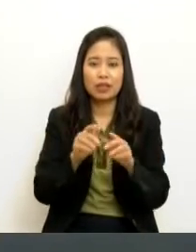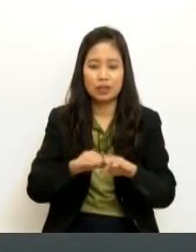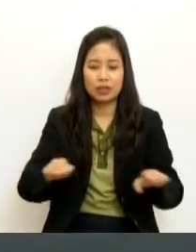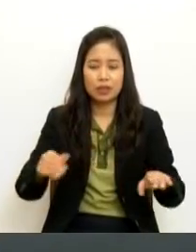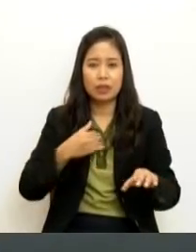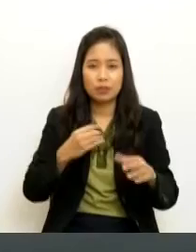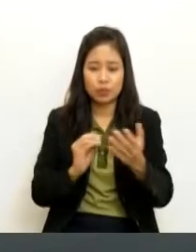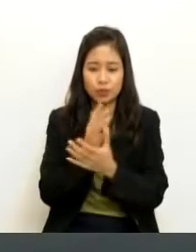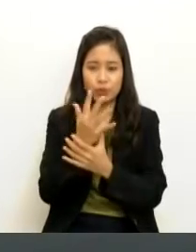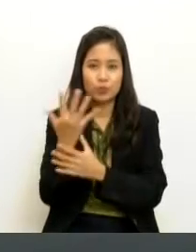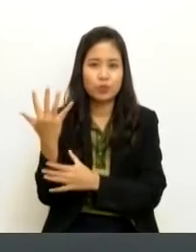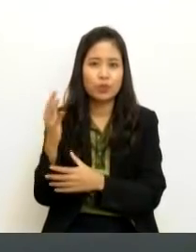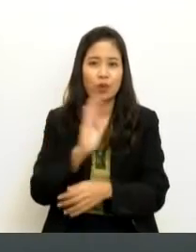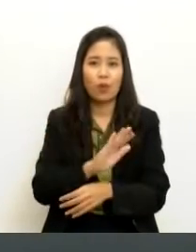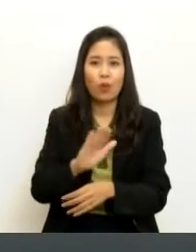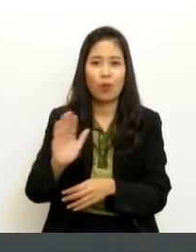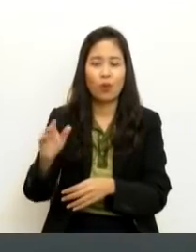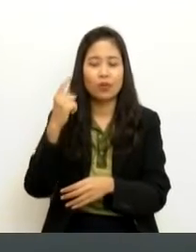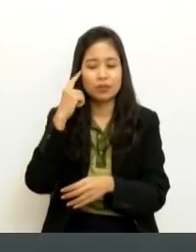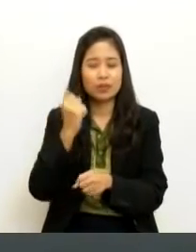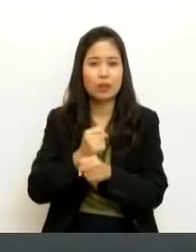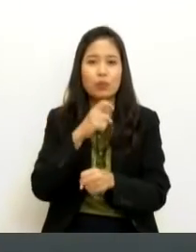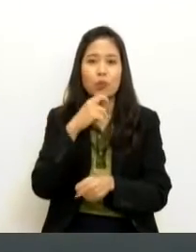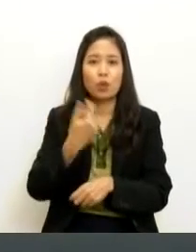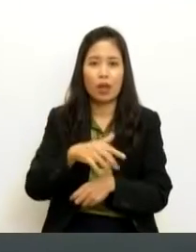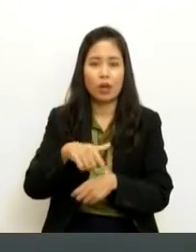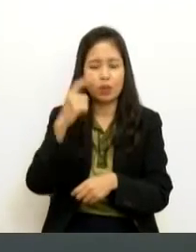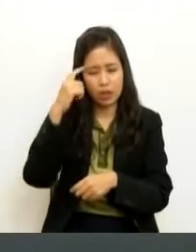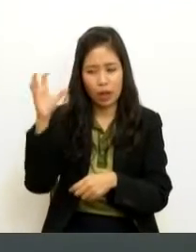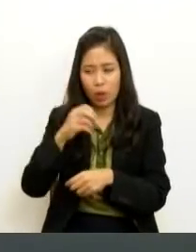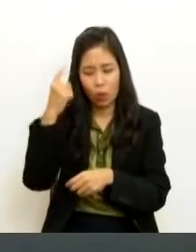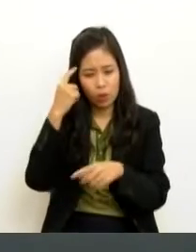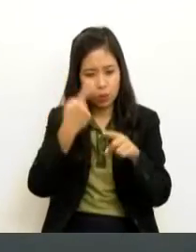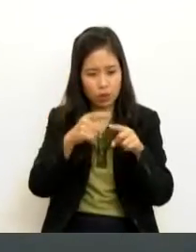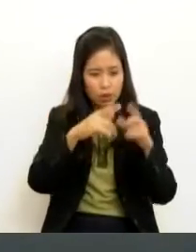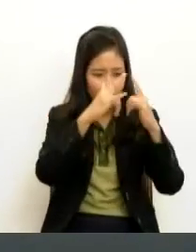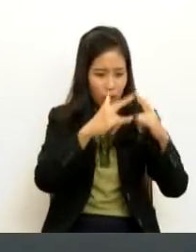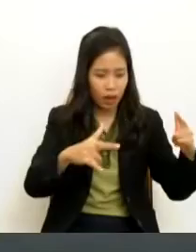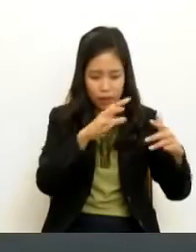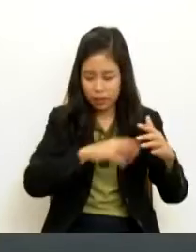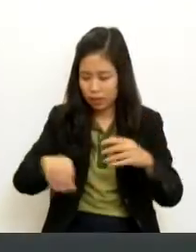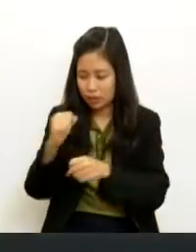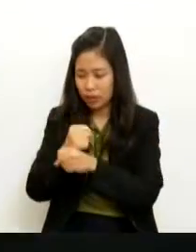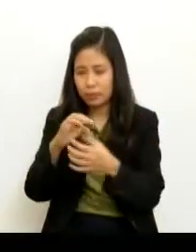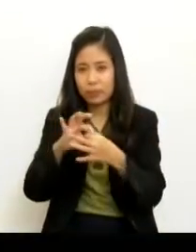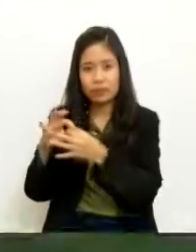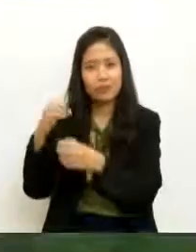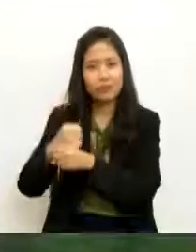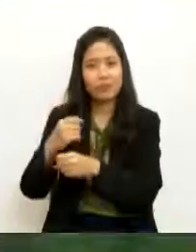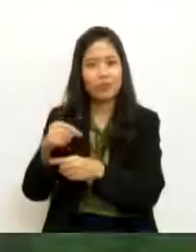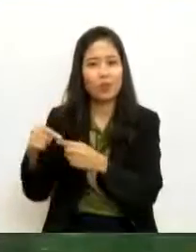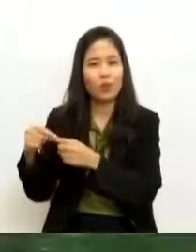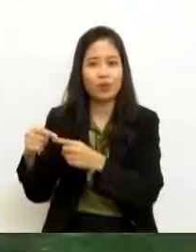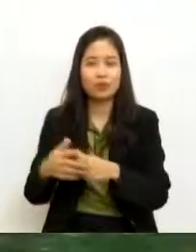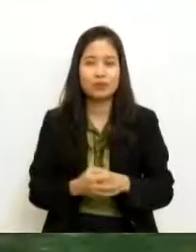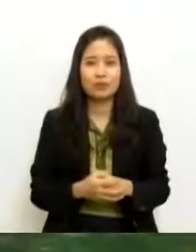ไม้เป็นของตัวเองดูแลเฉพาะห้องของตัวเองอยู่แล้วก็จะนำความรู้ตรงนี้แหละไปให้นักเรียนต่อยอดต่อไปค่ะ